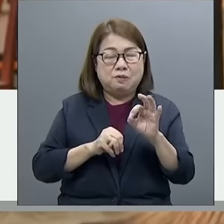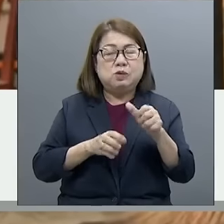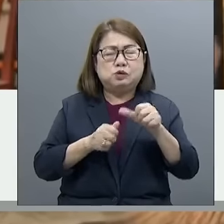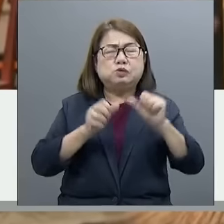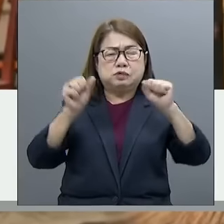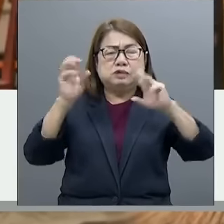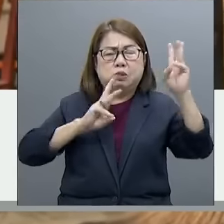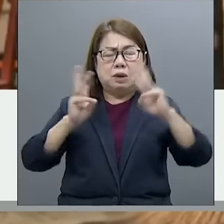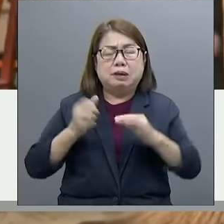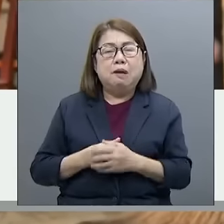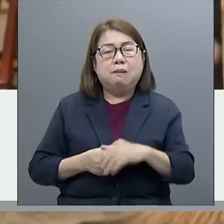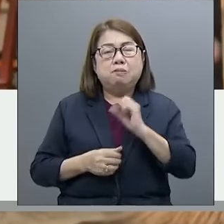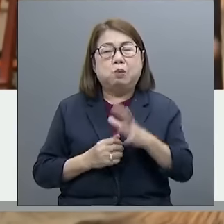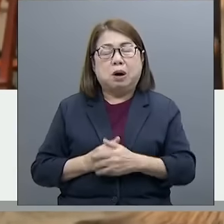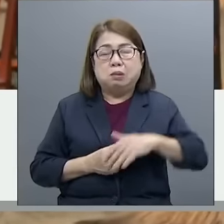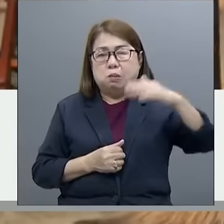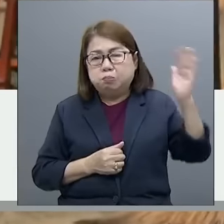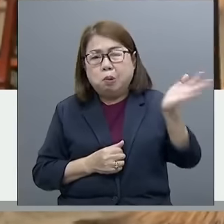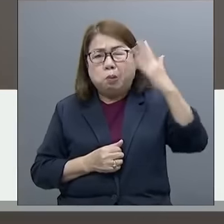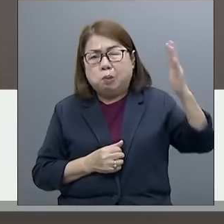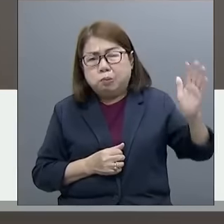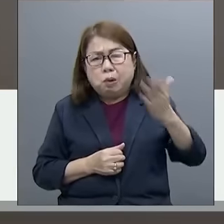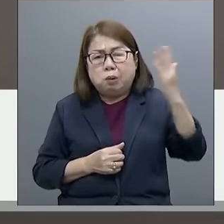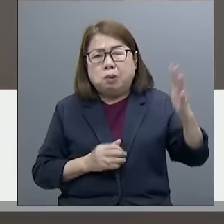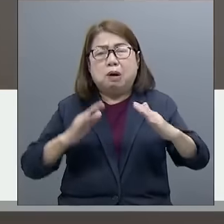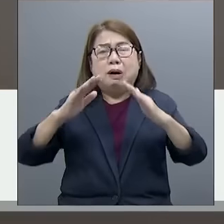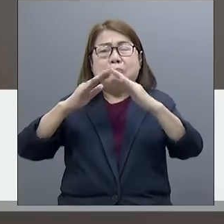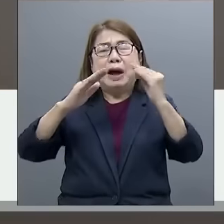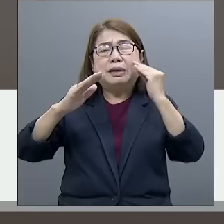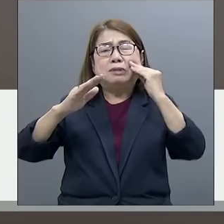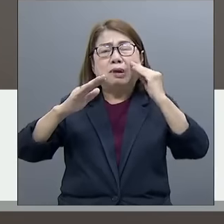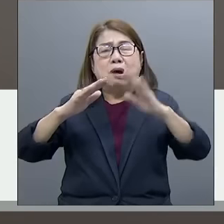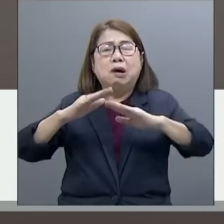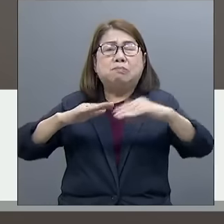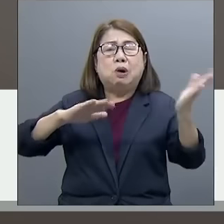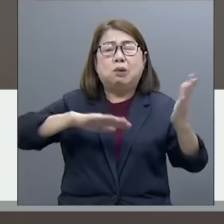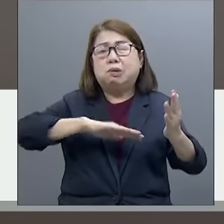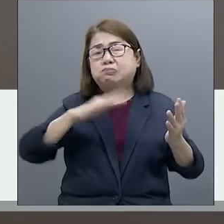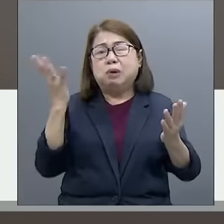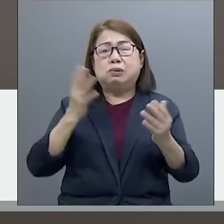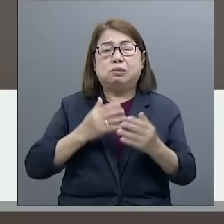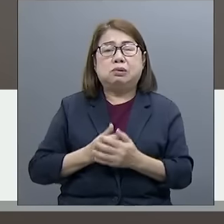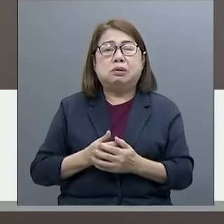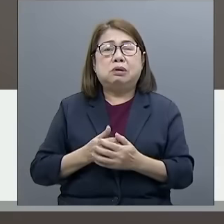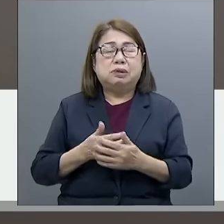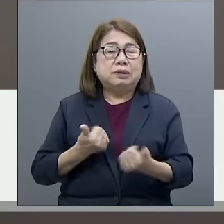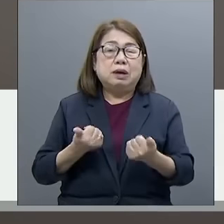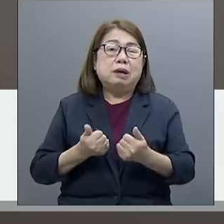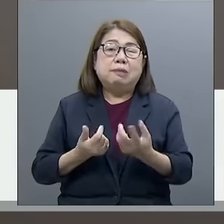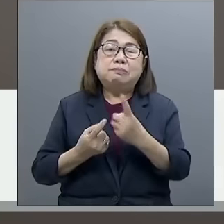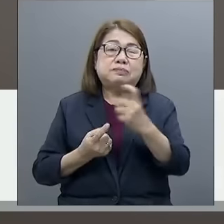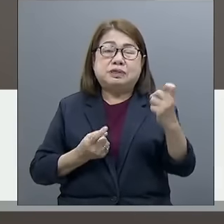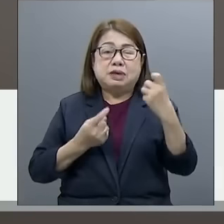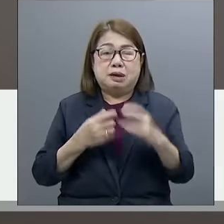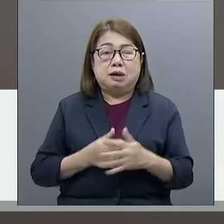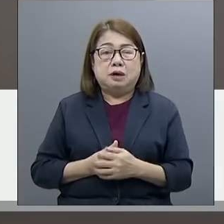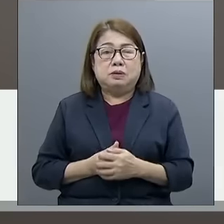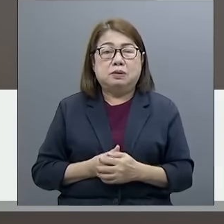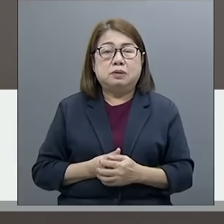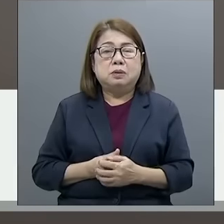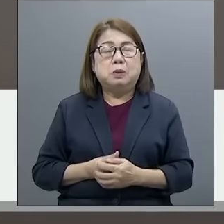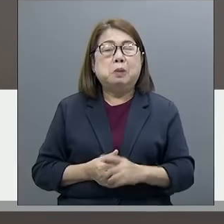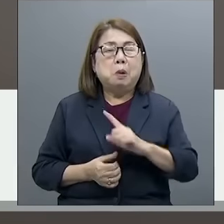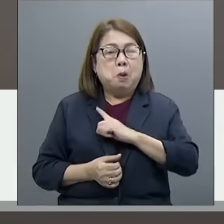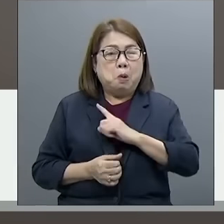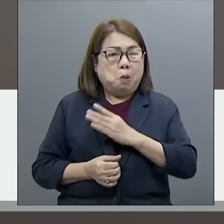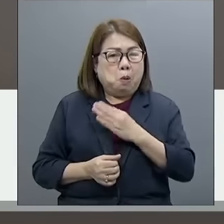รค์บอกนะคะว่าลมพัดแรงค่ะทำให้หลังคาบ้านหลุดออกไปเกือบทั้งหมดไม่สามารถเก็บอะไรได้ทันทำได้แค่หนีอันตรายออกม